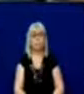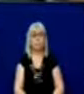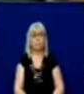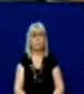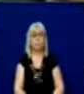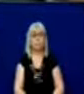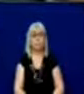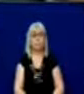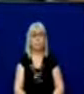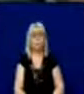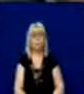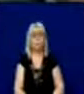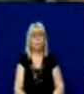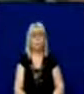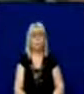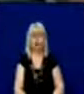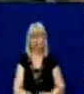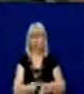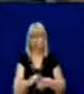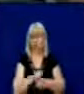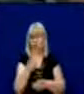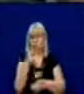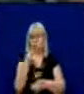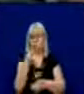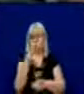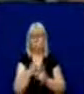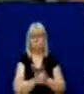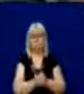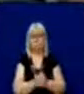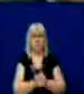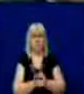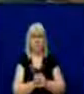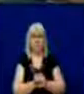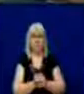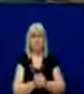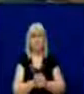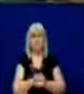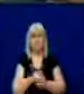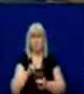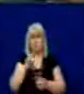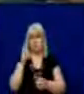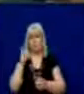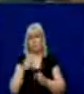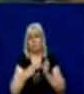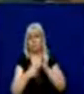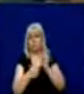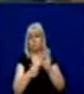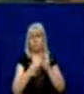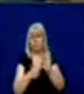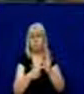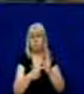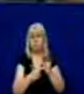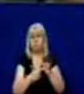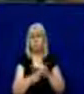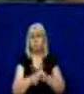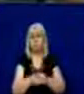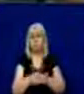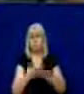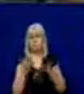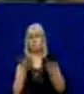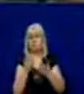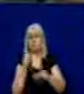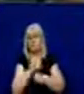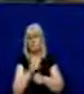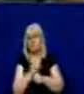si dë mos këtu dy muajt e fundit, a i pati edhe dyve prime tjera që të regojnë se për kënë të vërtet punën